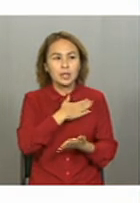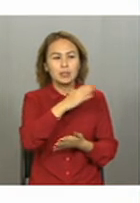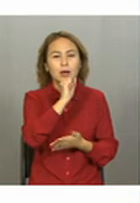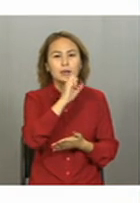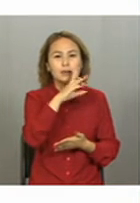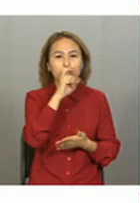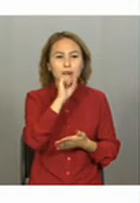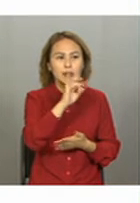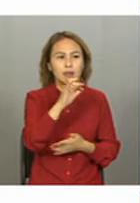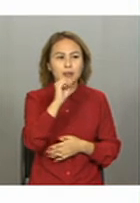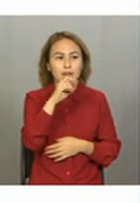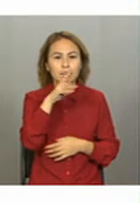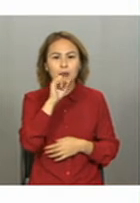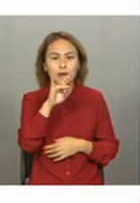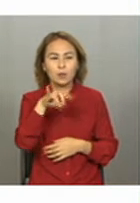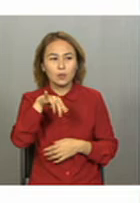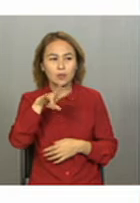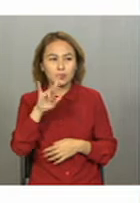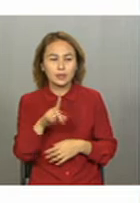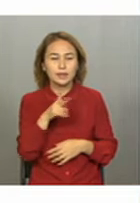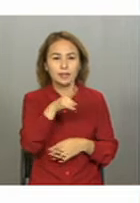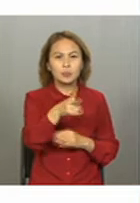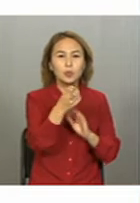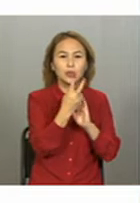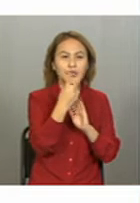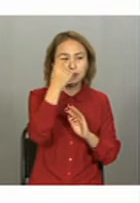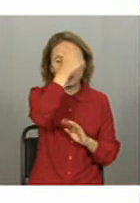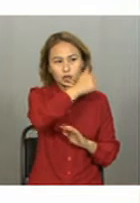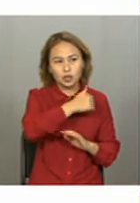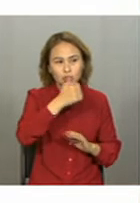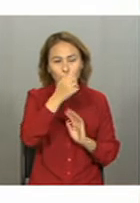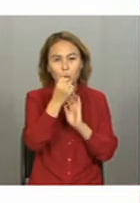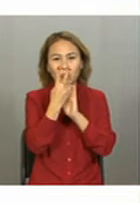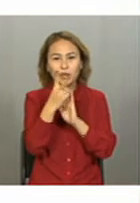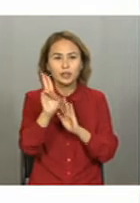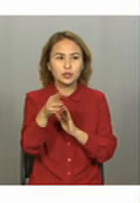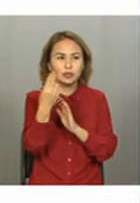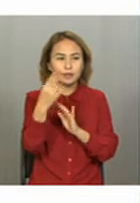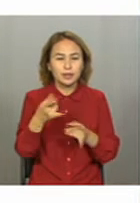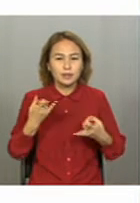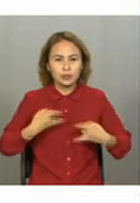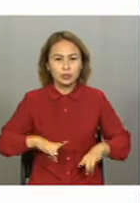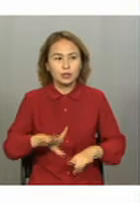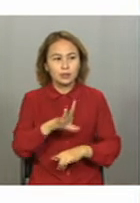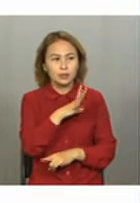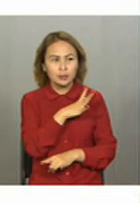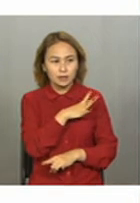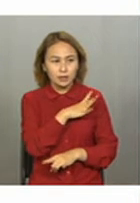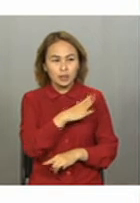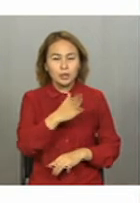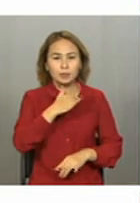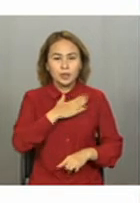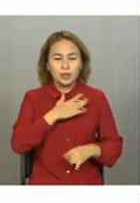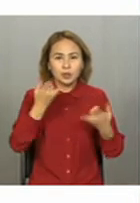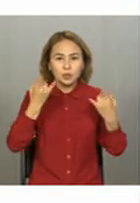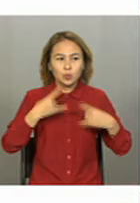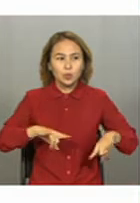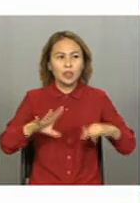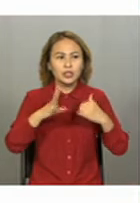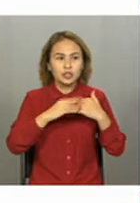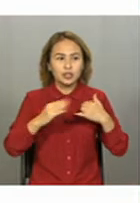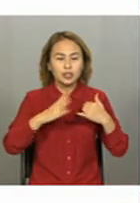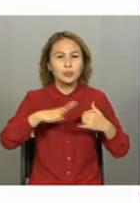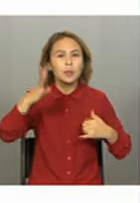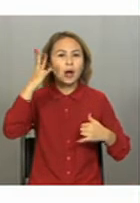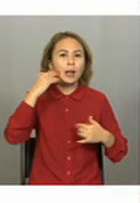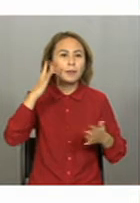Асқар Асқарұлы 2012 жылы 12 желтоқсанда дүниеге келдім. Менің туған